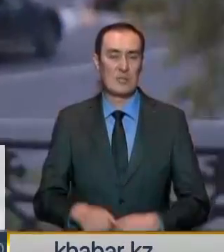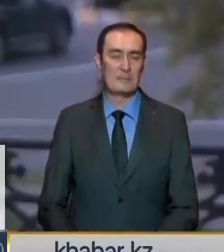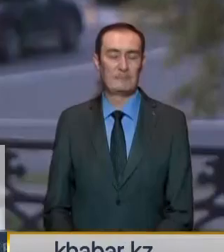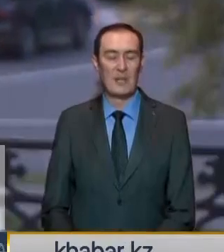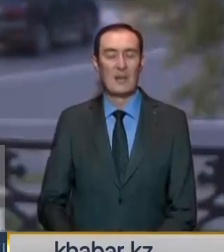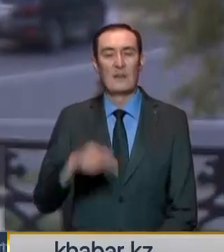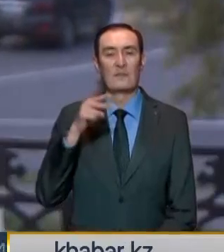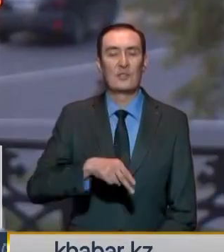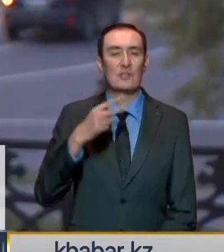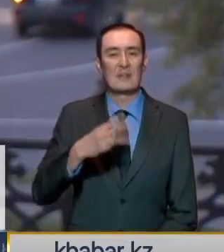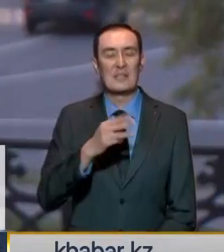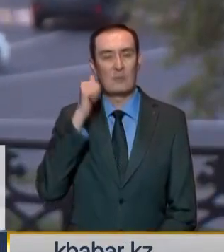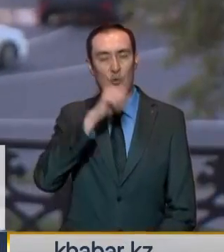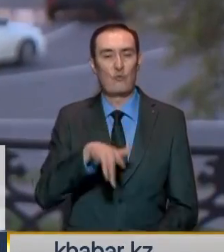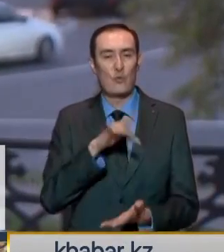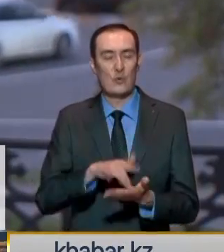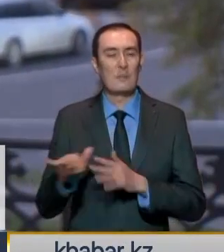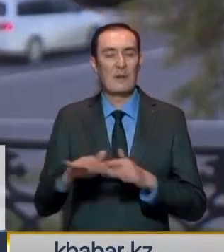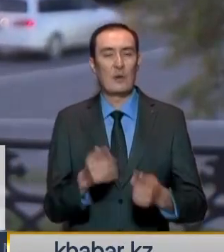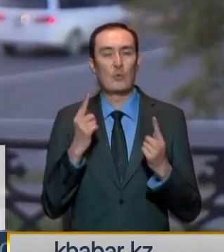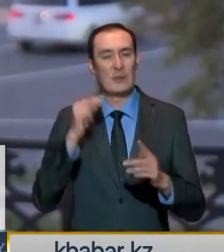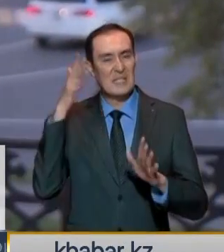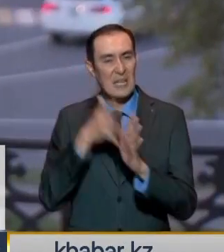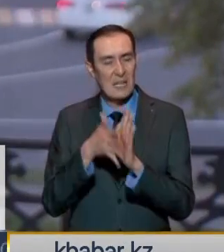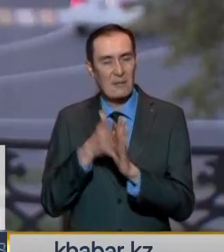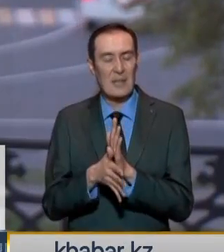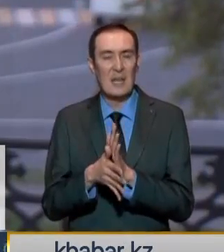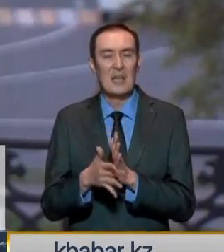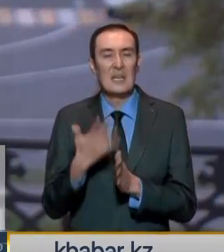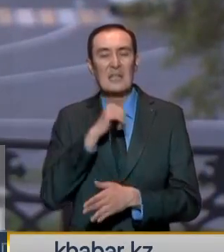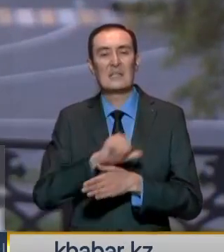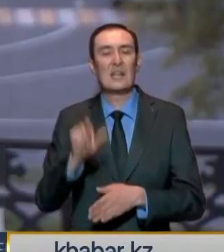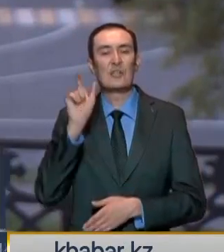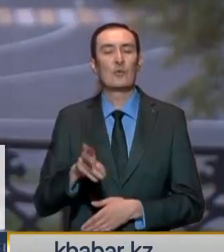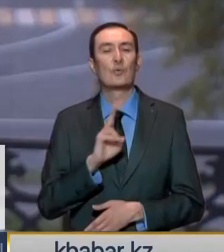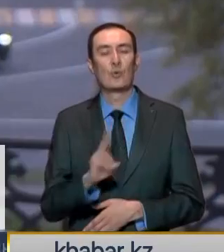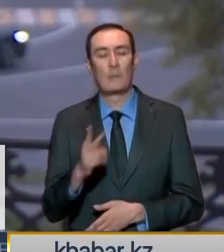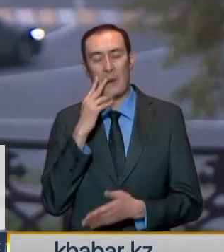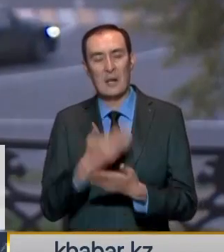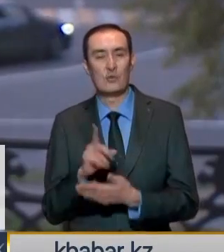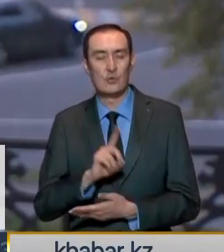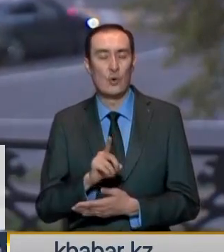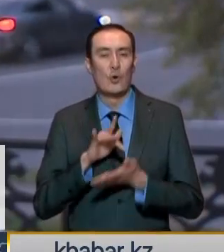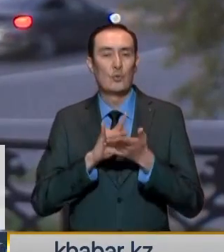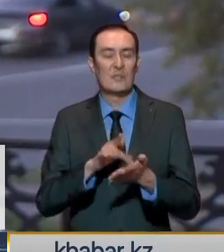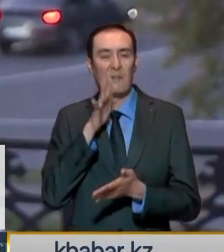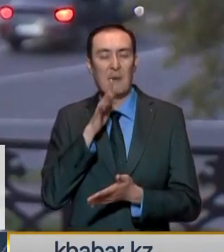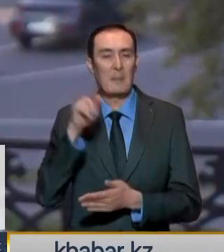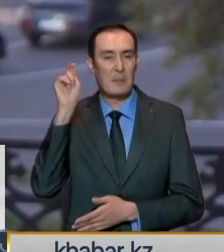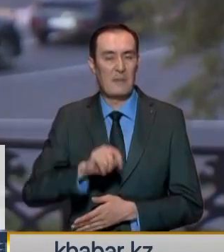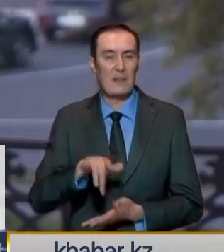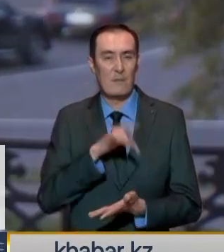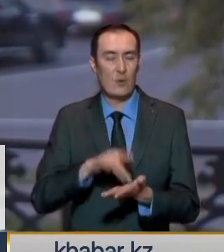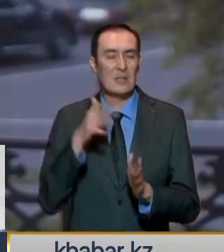В 2023 году в Алматы провели масштабное исследование «Портрет иностранного туриста», которое показало, что туристы во время пребывания в